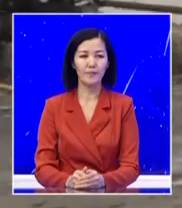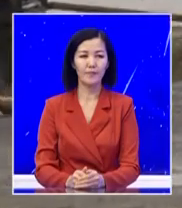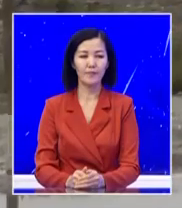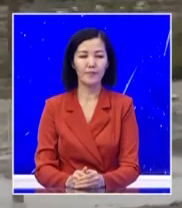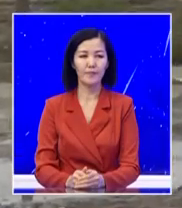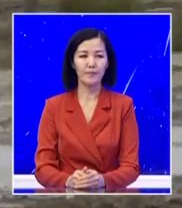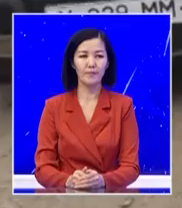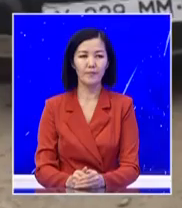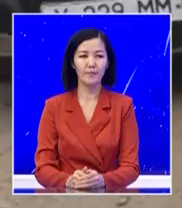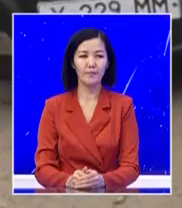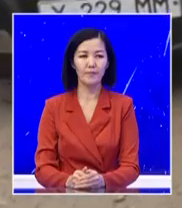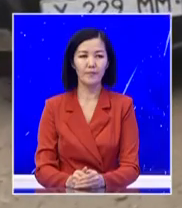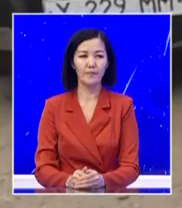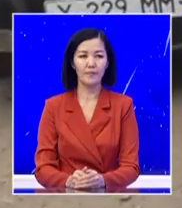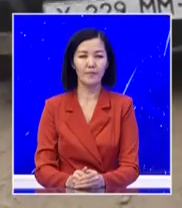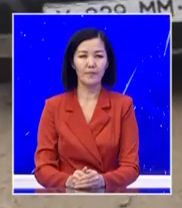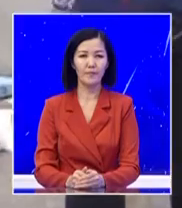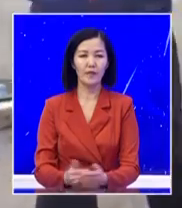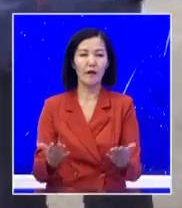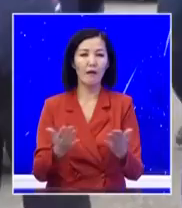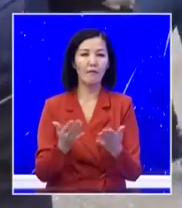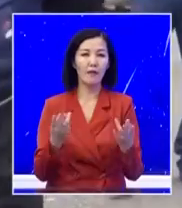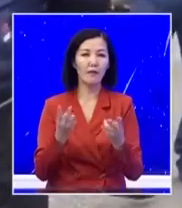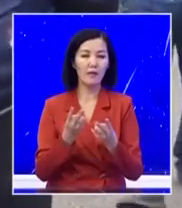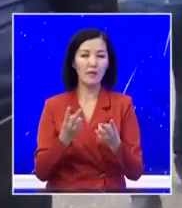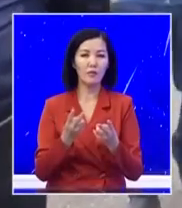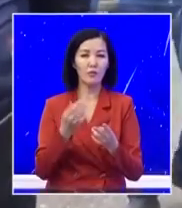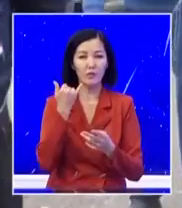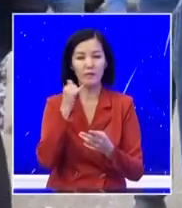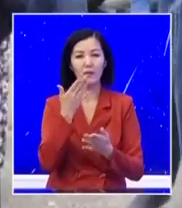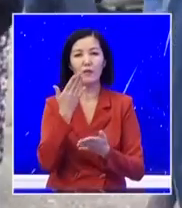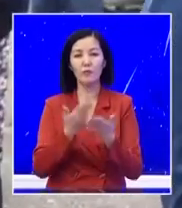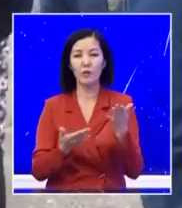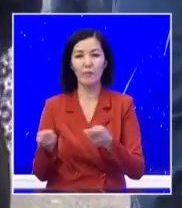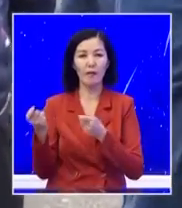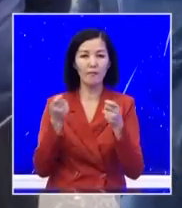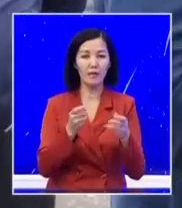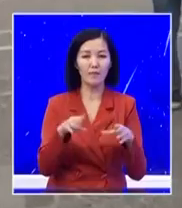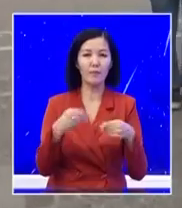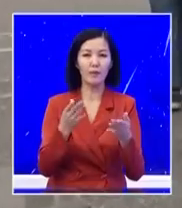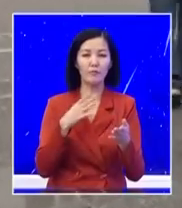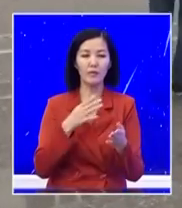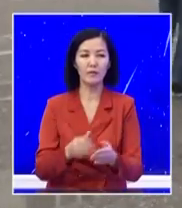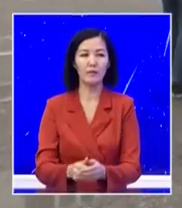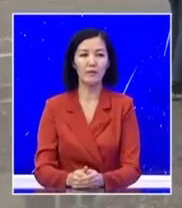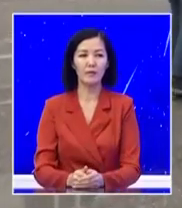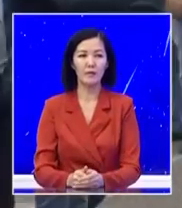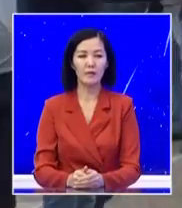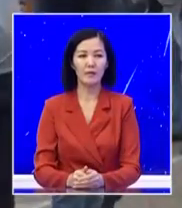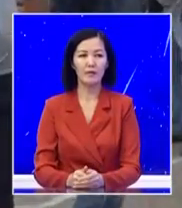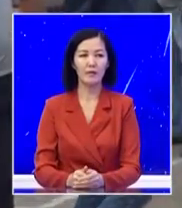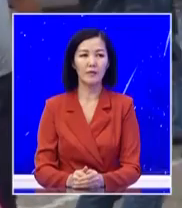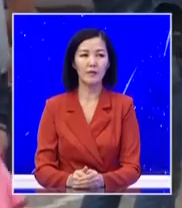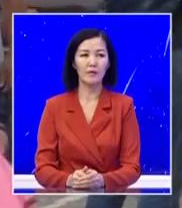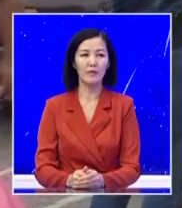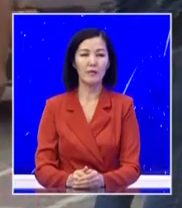хабарласып адамдарына не керек, сол зат керек зат дегенмен осы заттарды алып келіп отыр сіздерге. Көп ауылдан емес,